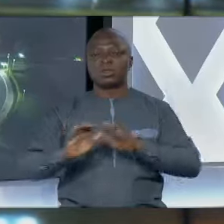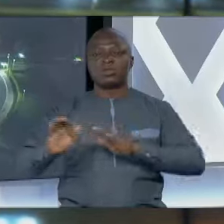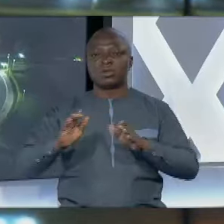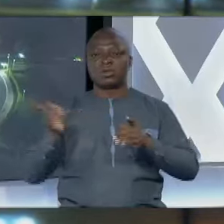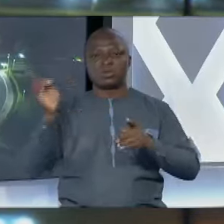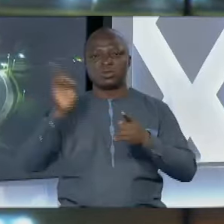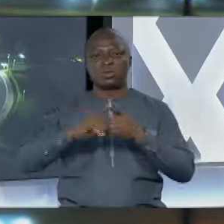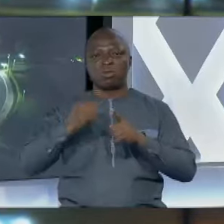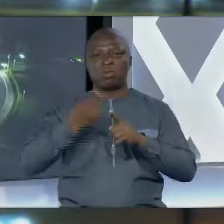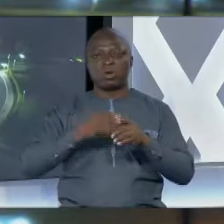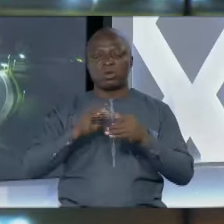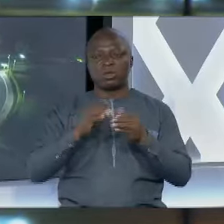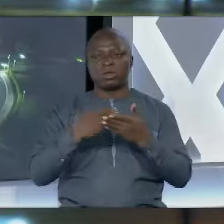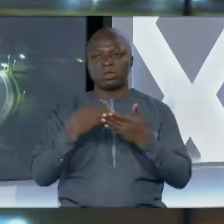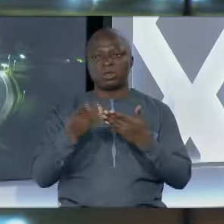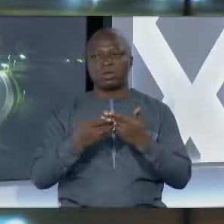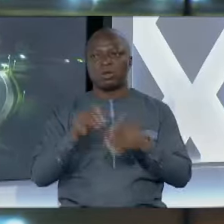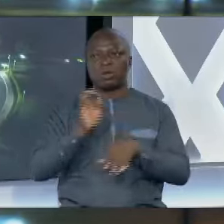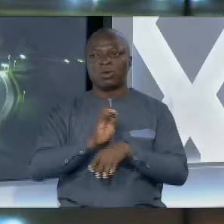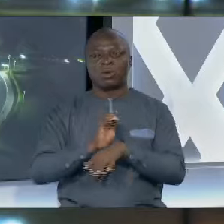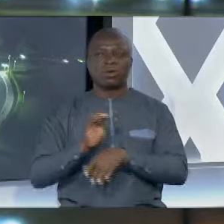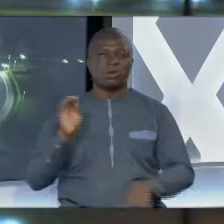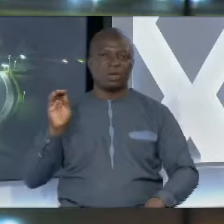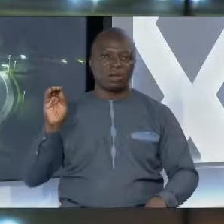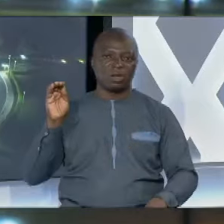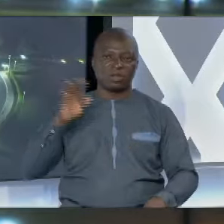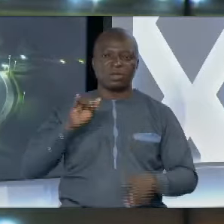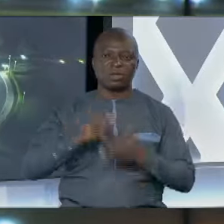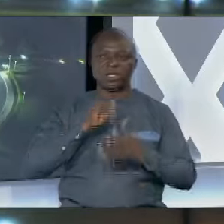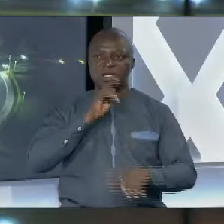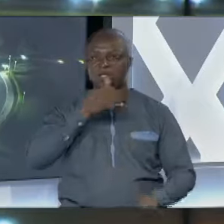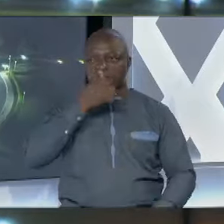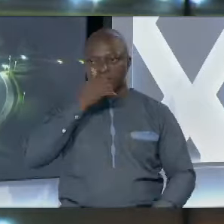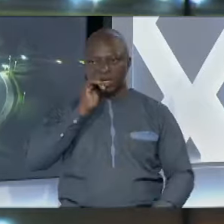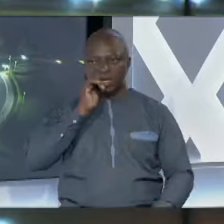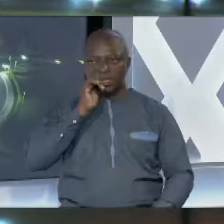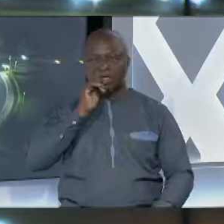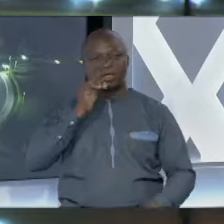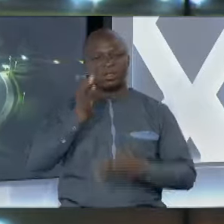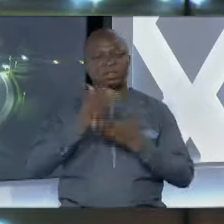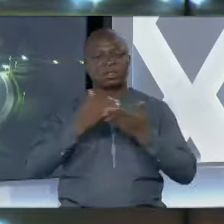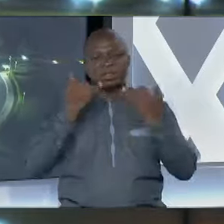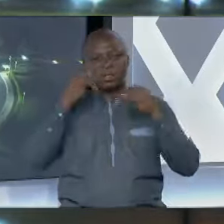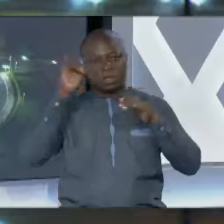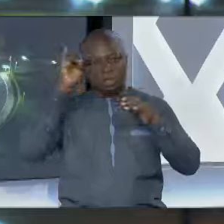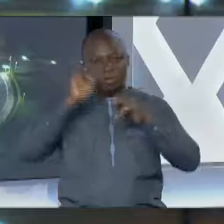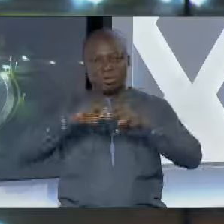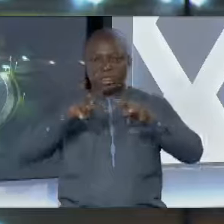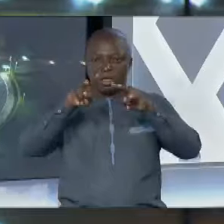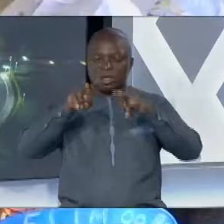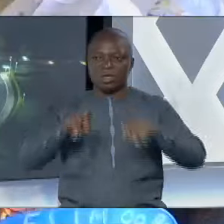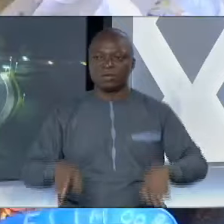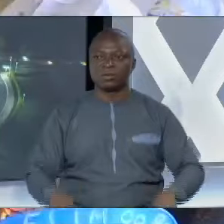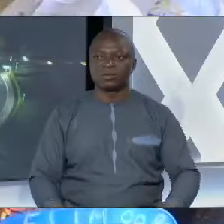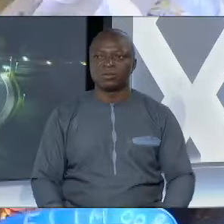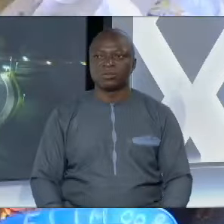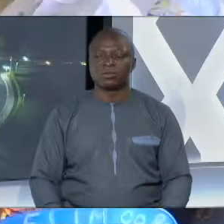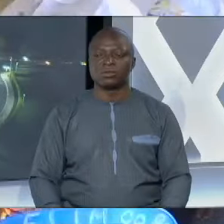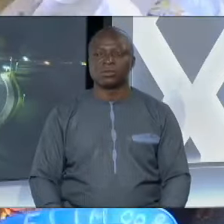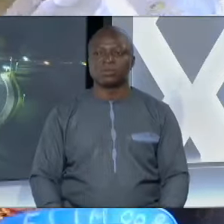de décembre. Le culte de lancement, c'était hier. Norbert Agbedano, Sandra Aziabé.